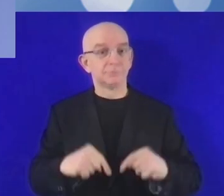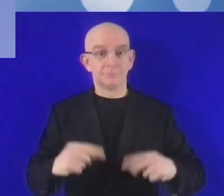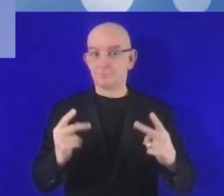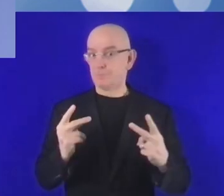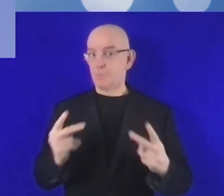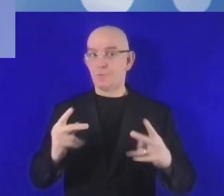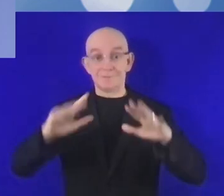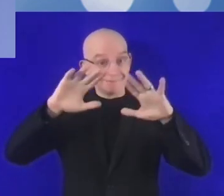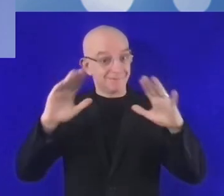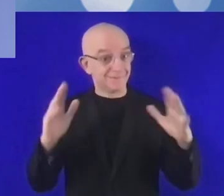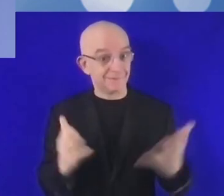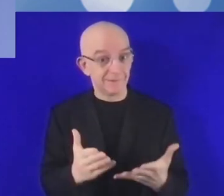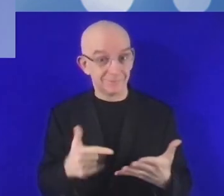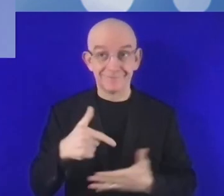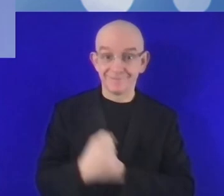международном событии.